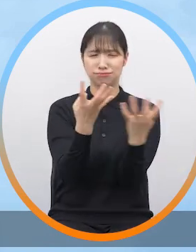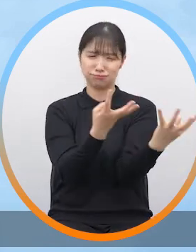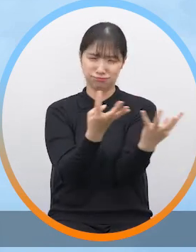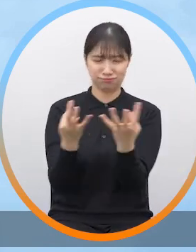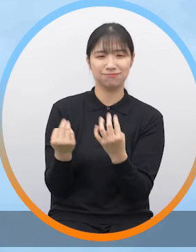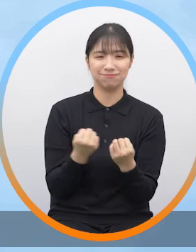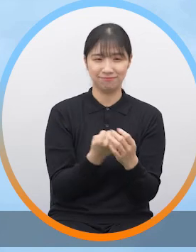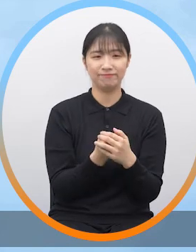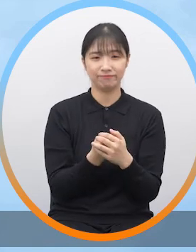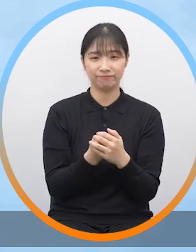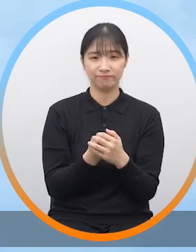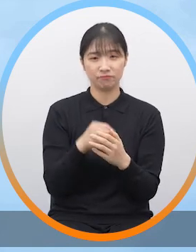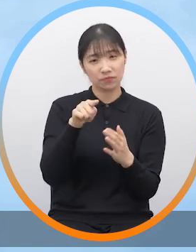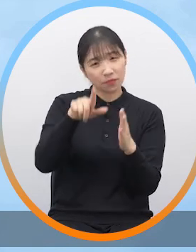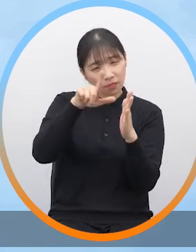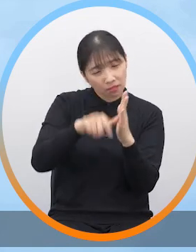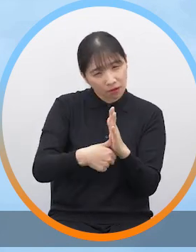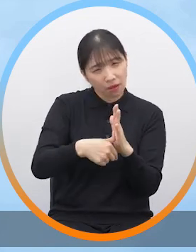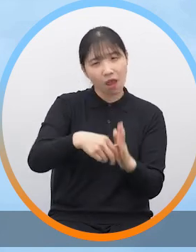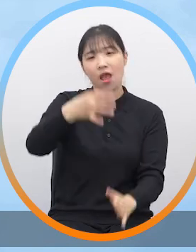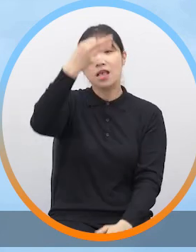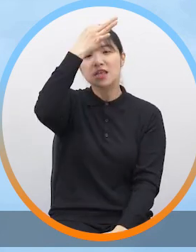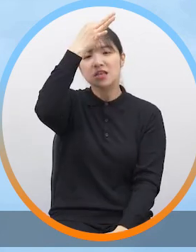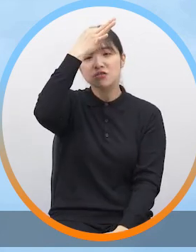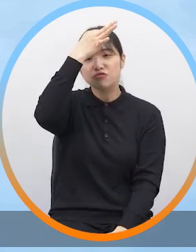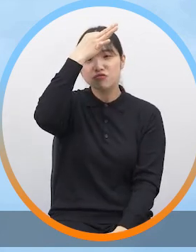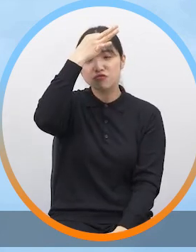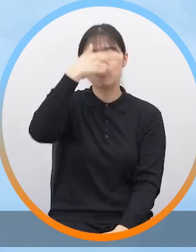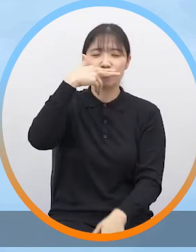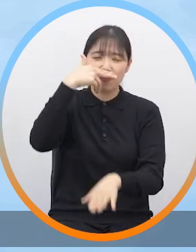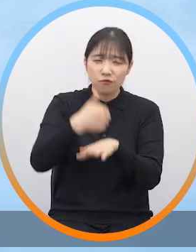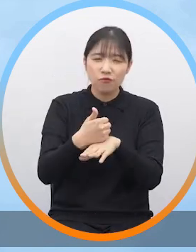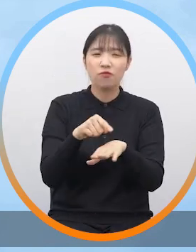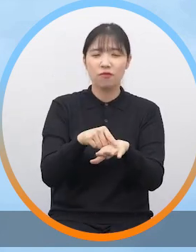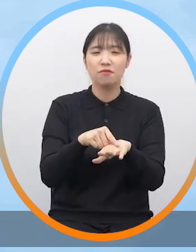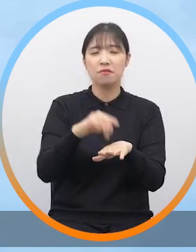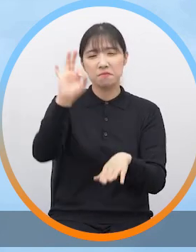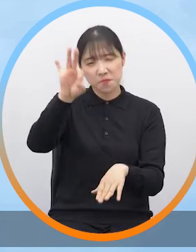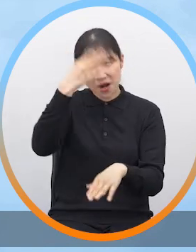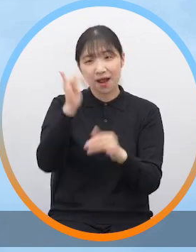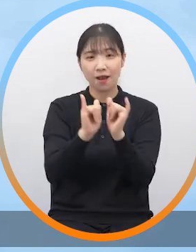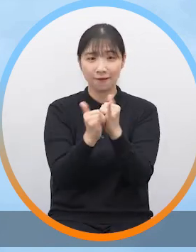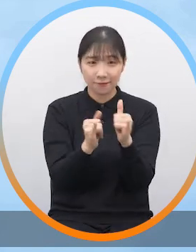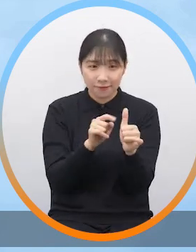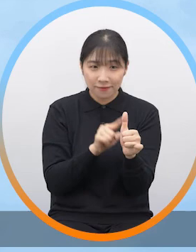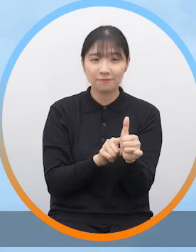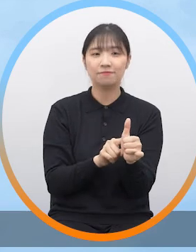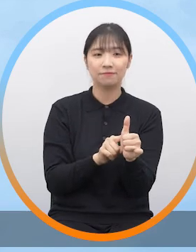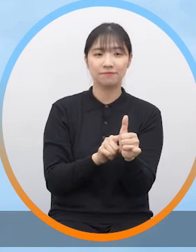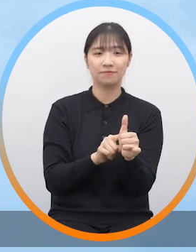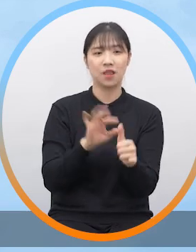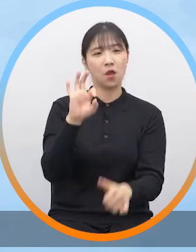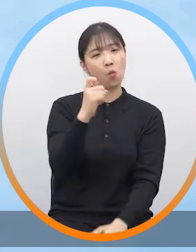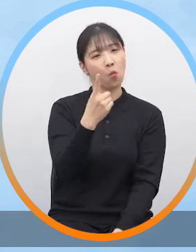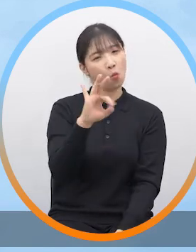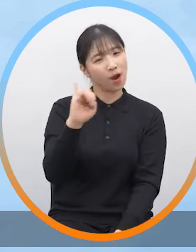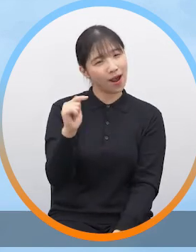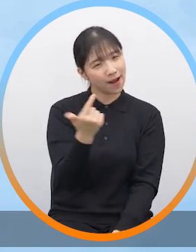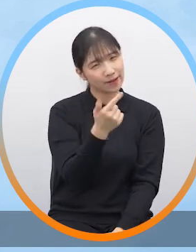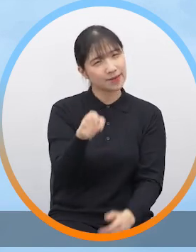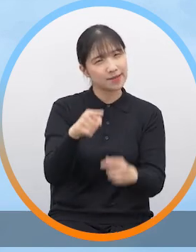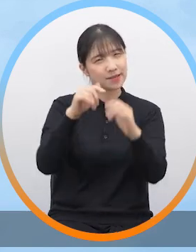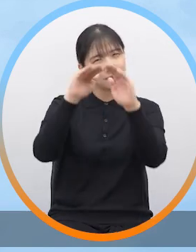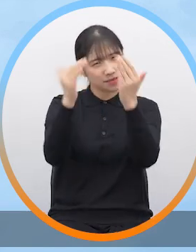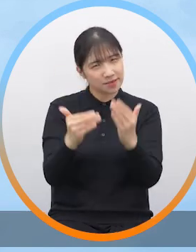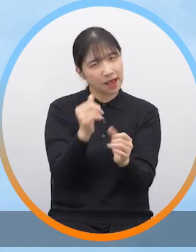됐습니다. 이 무렵에 그런 기술을 습득한 사람들에 의해서 왕인 석상도